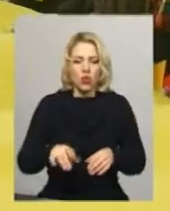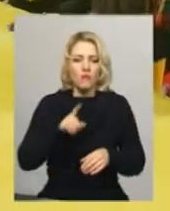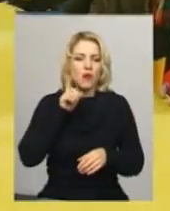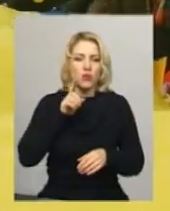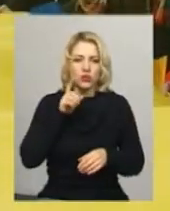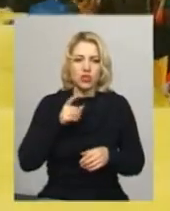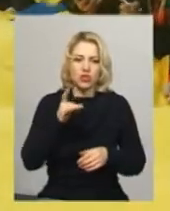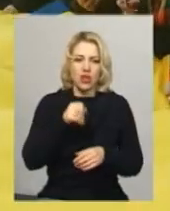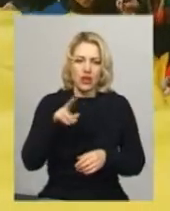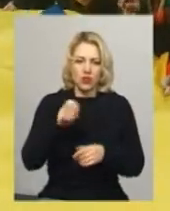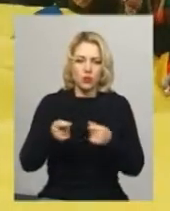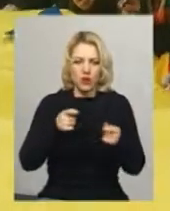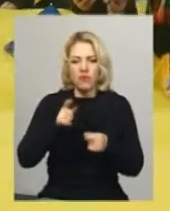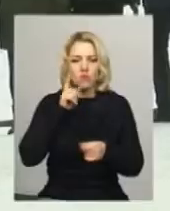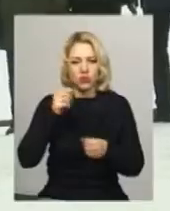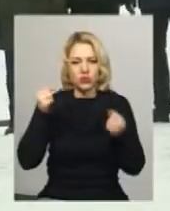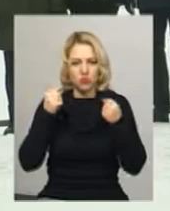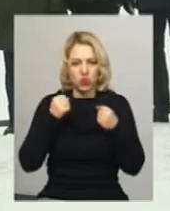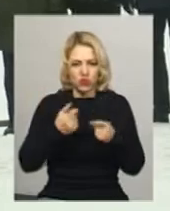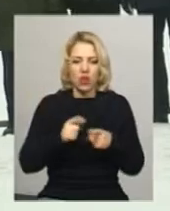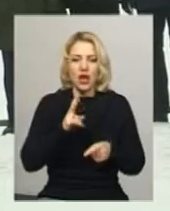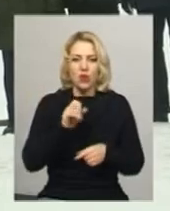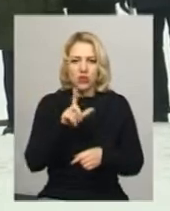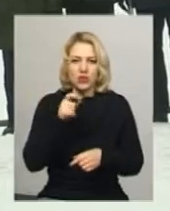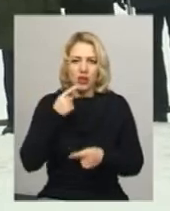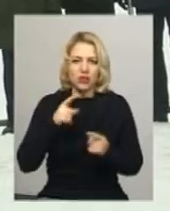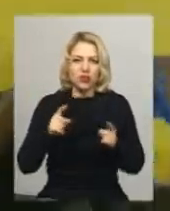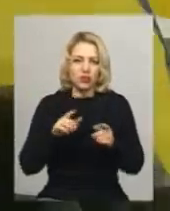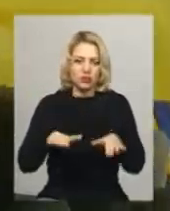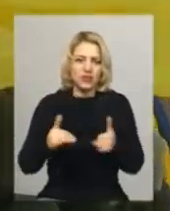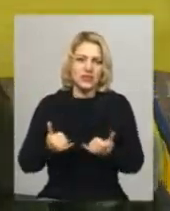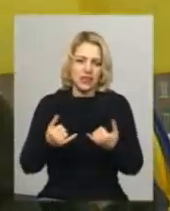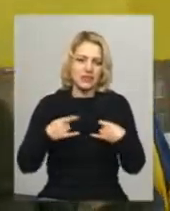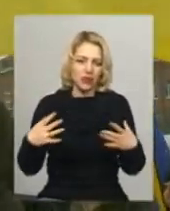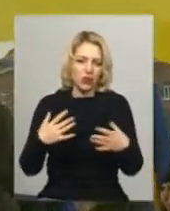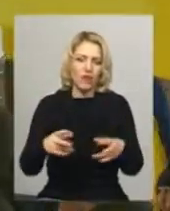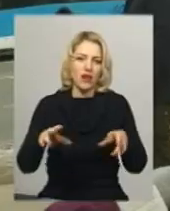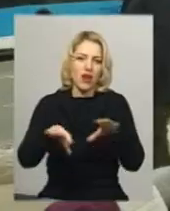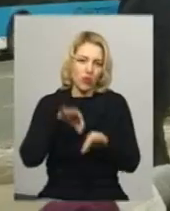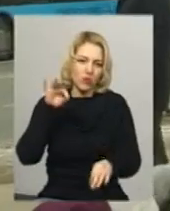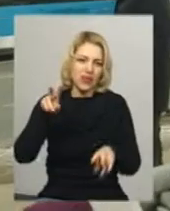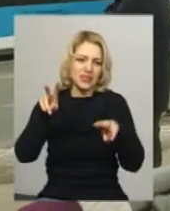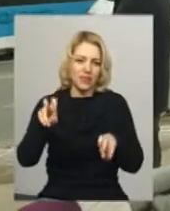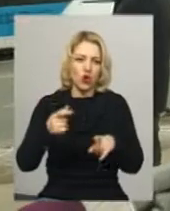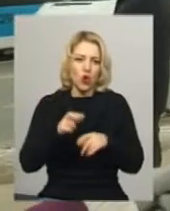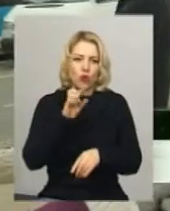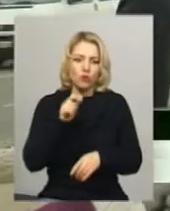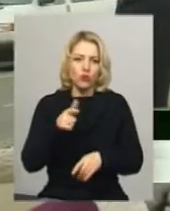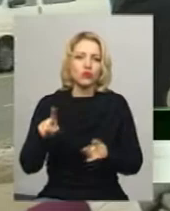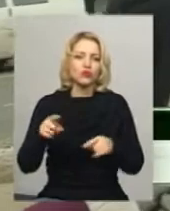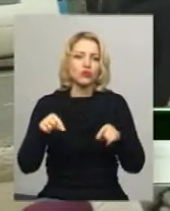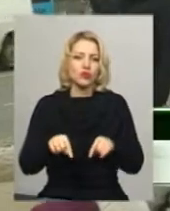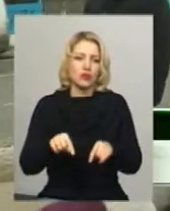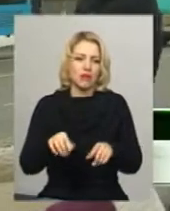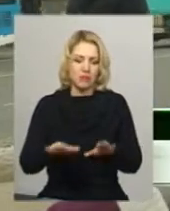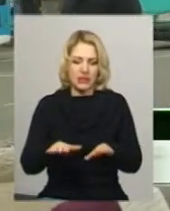управлінні молоді та спорту Хмельницької міської ради Анастасія Козак каже, місце для святкування обрали символічно. На Бузі, тому що це саме